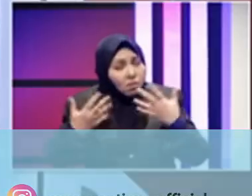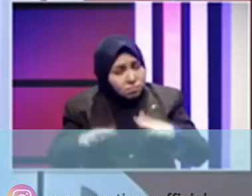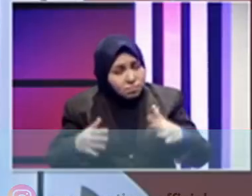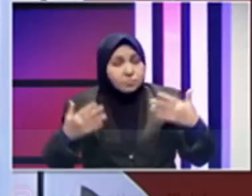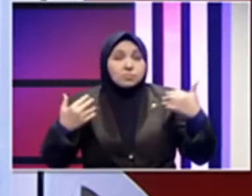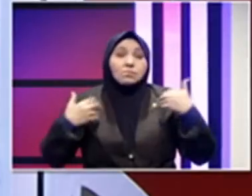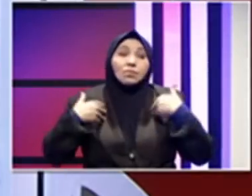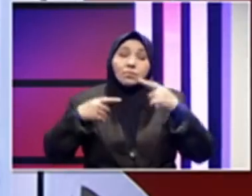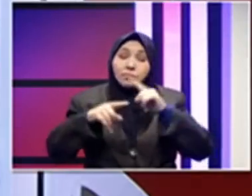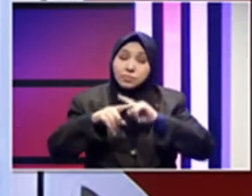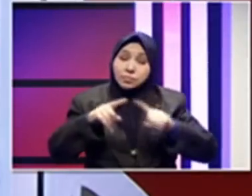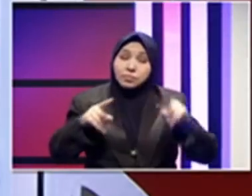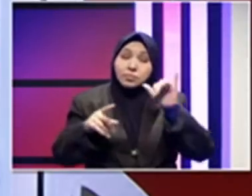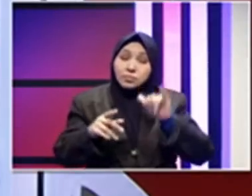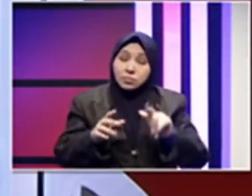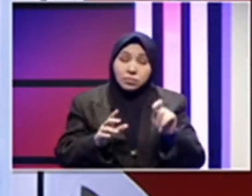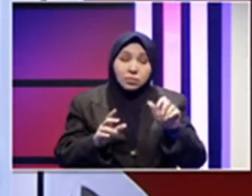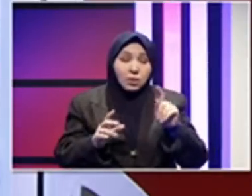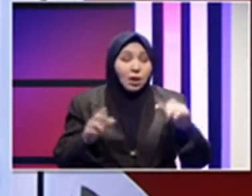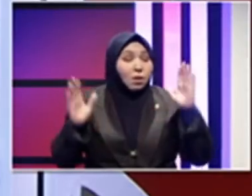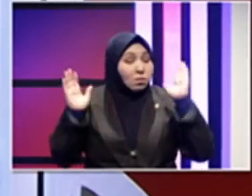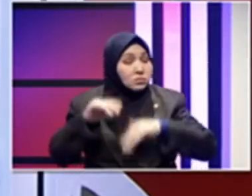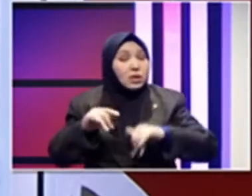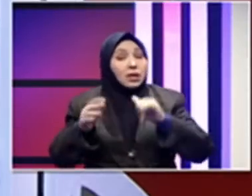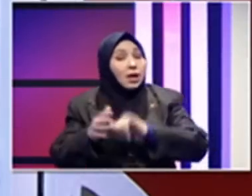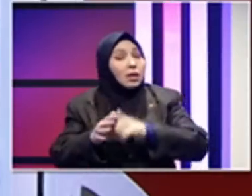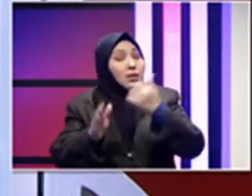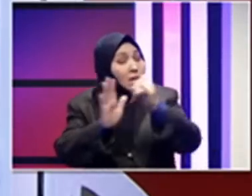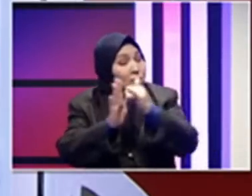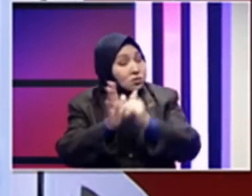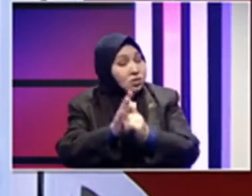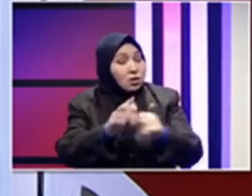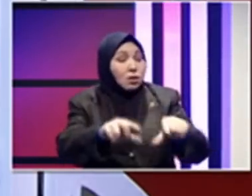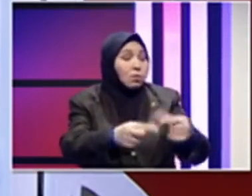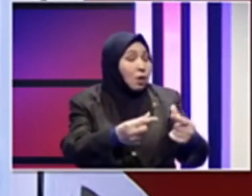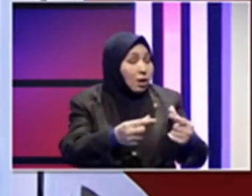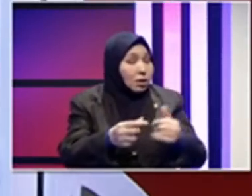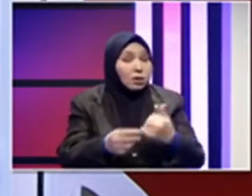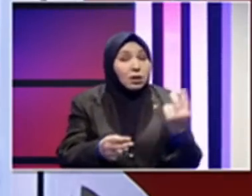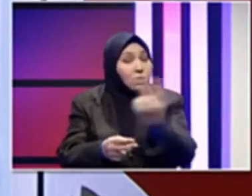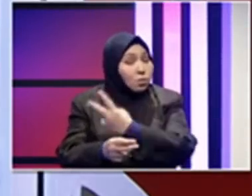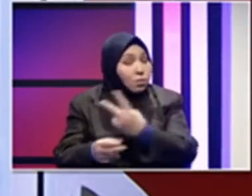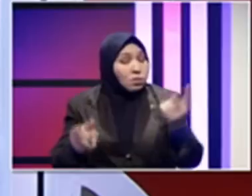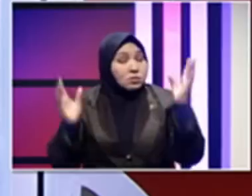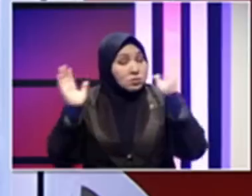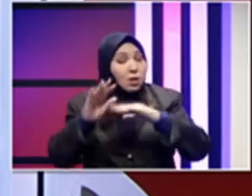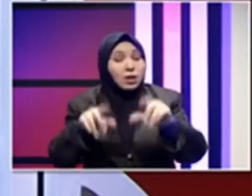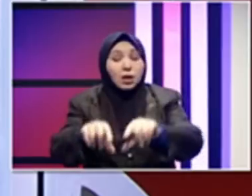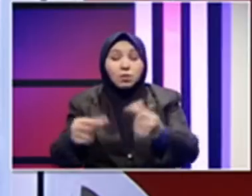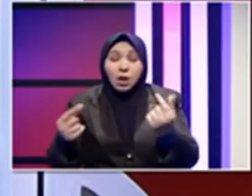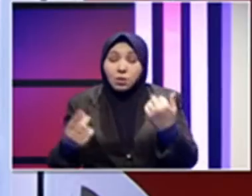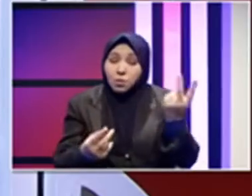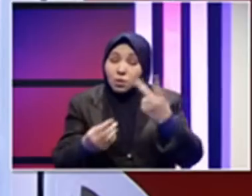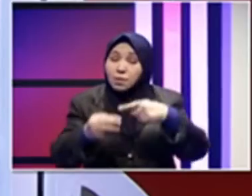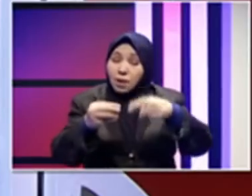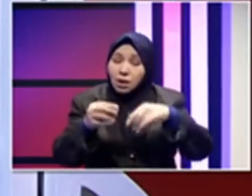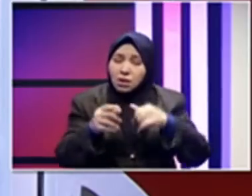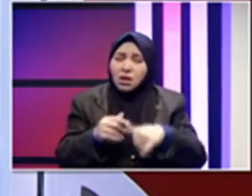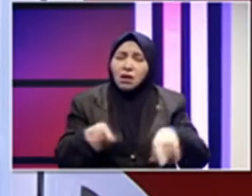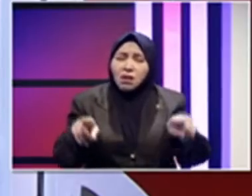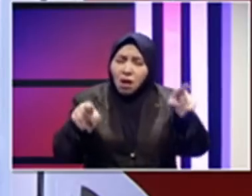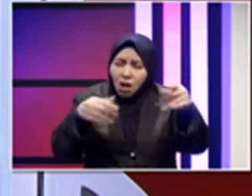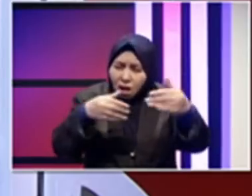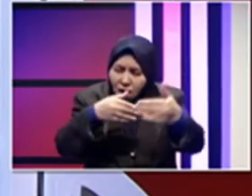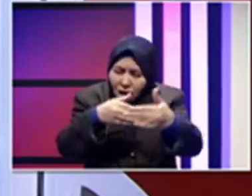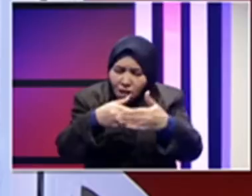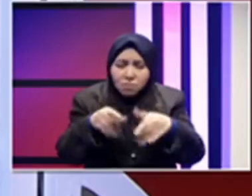ya. Tetapi yang kat sini solat, dekat sana Quran. Ya, jadi solat dan Quran ini dia dua perkara yang hampir sama. Orang